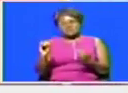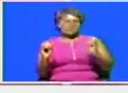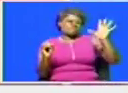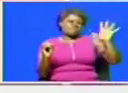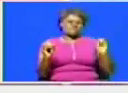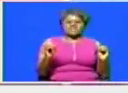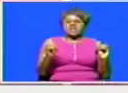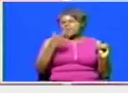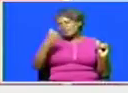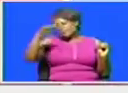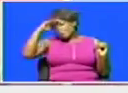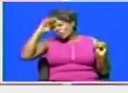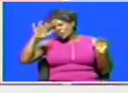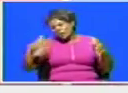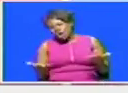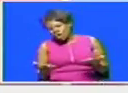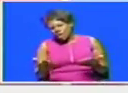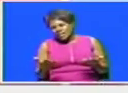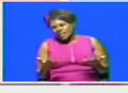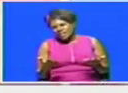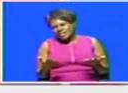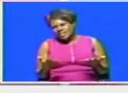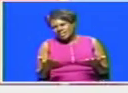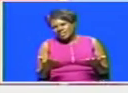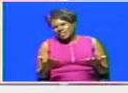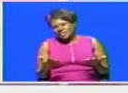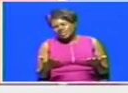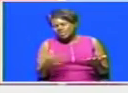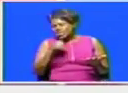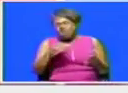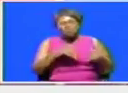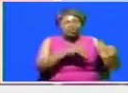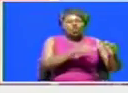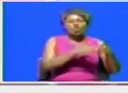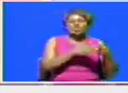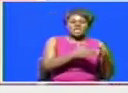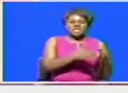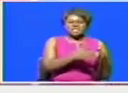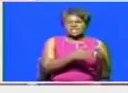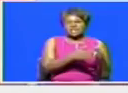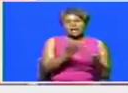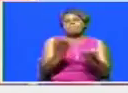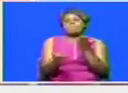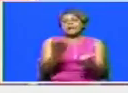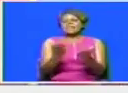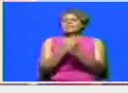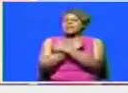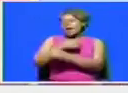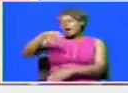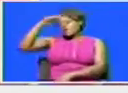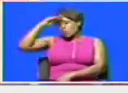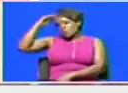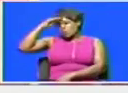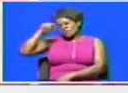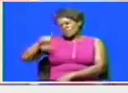kusema heri mtu anywe pombe ama heri akuwe ni mtu wa kufuatana na wanawake kama wanavyosema. Mimi wanasema balance. Kama unapenda pombe, unapenda miraa,